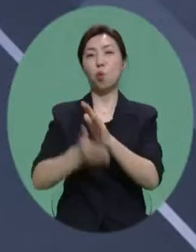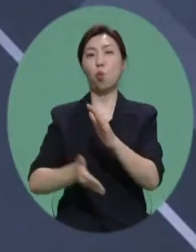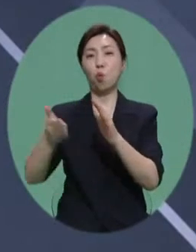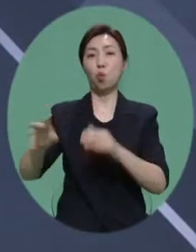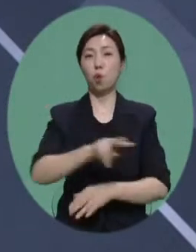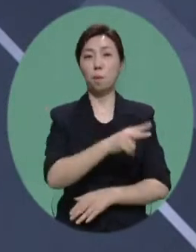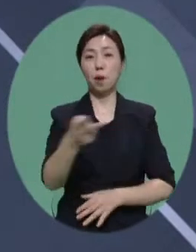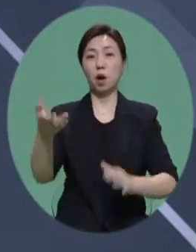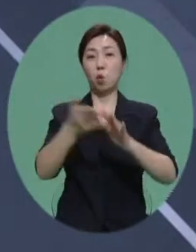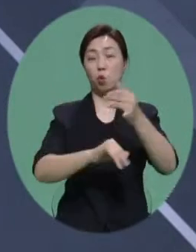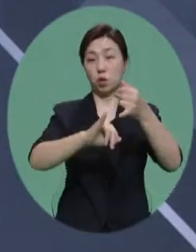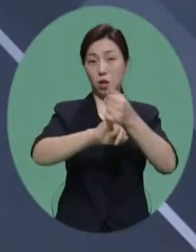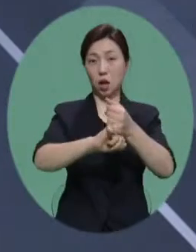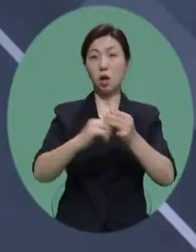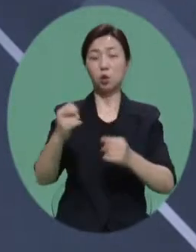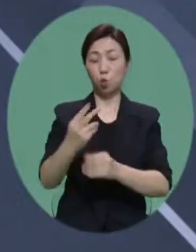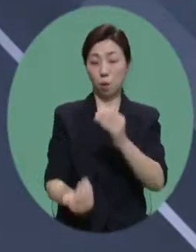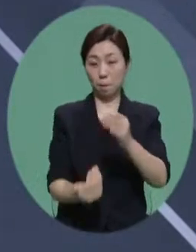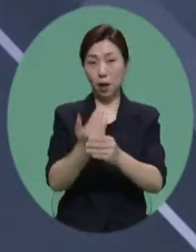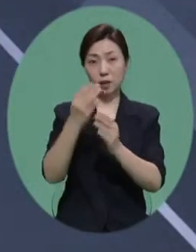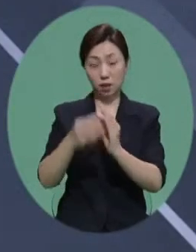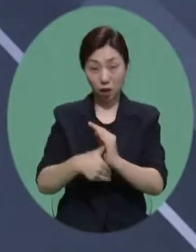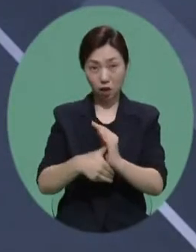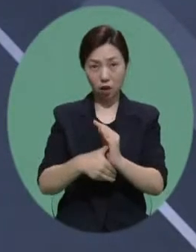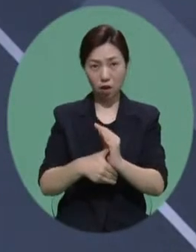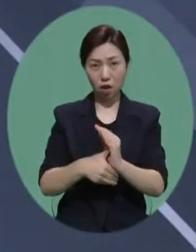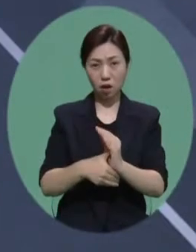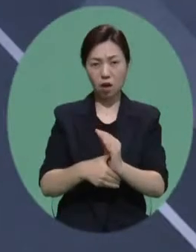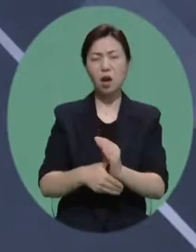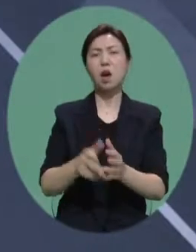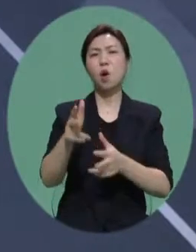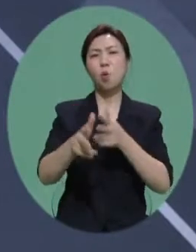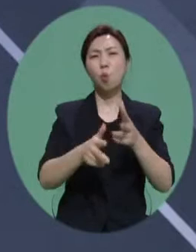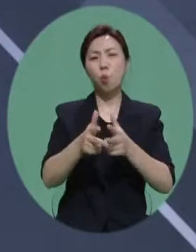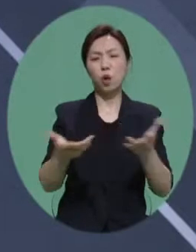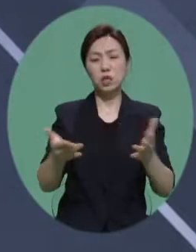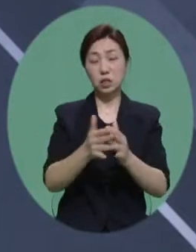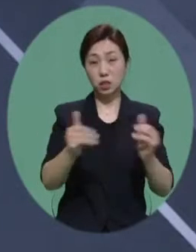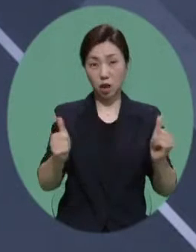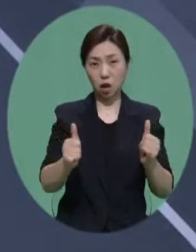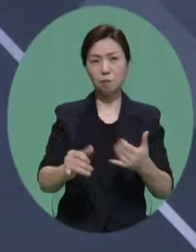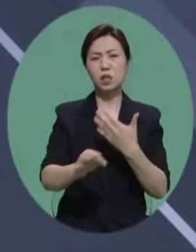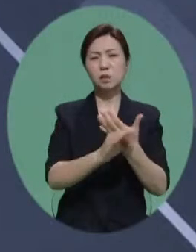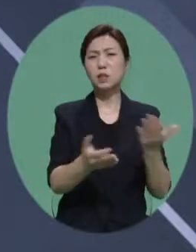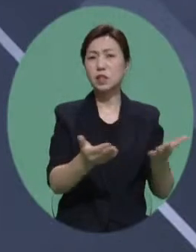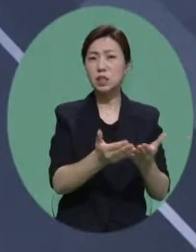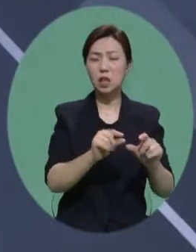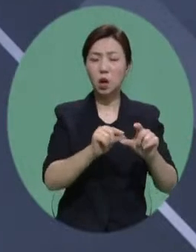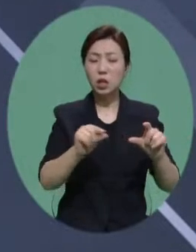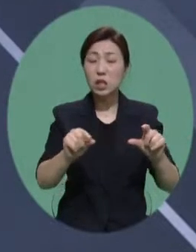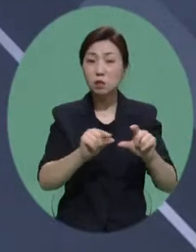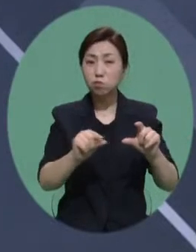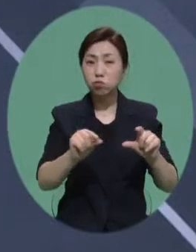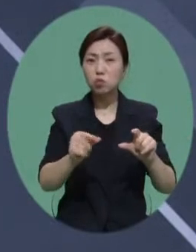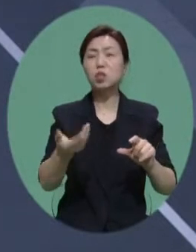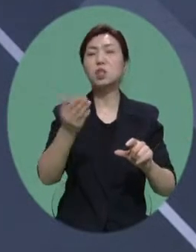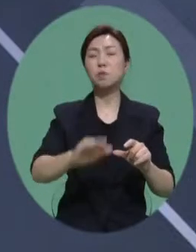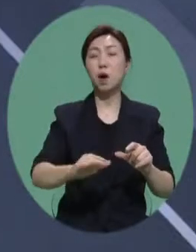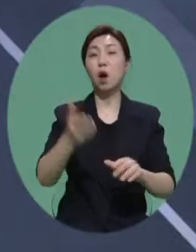발전 4 일부라도 정기적으로 어구 용 하겠다 이렇게 약속을 했습니다 그런데 에